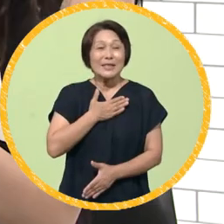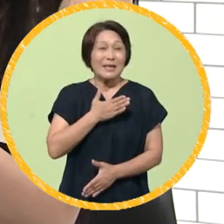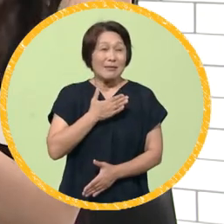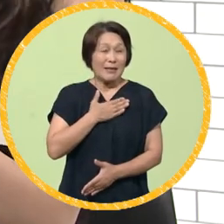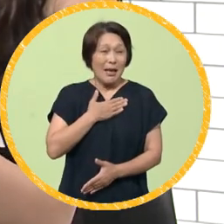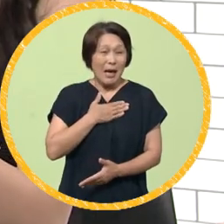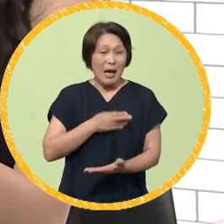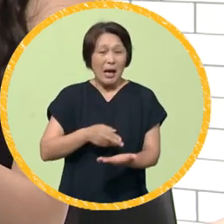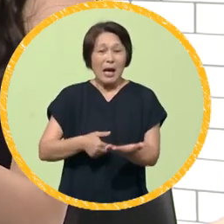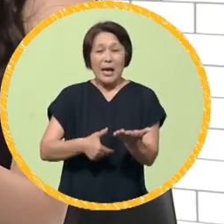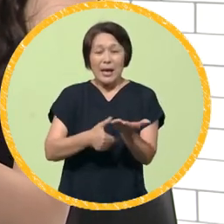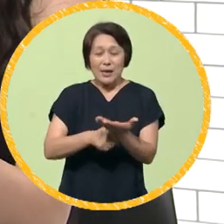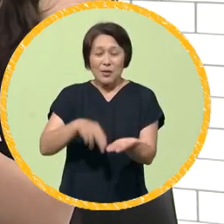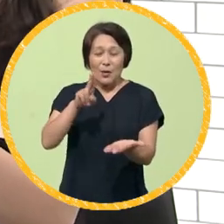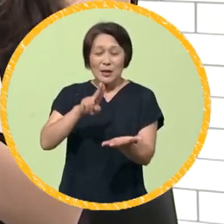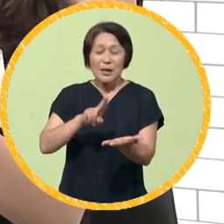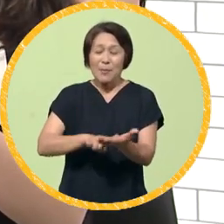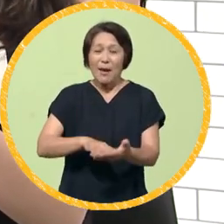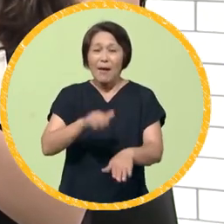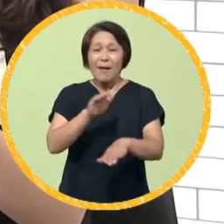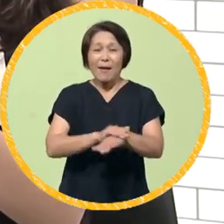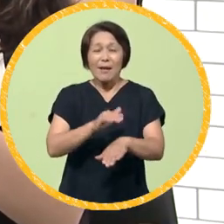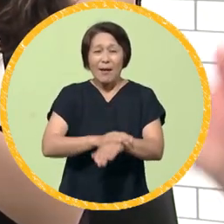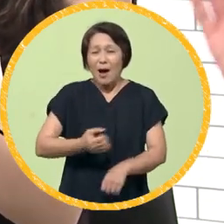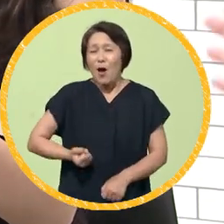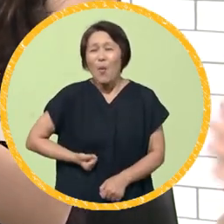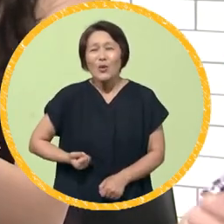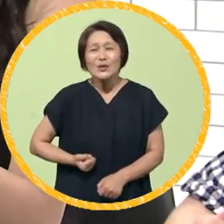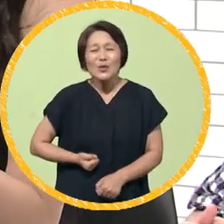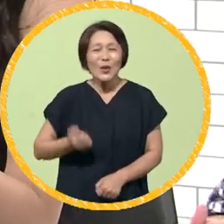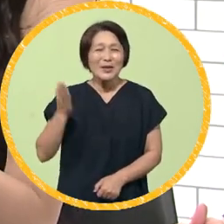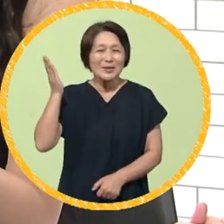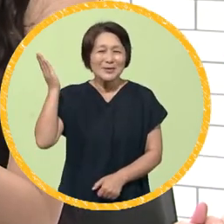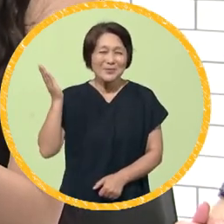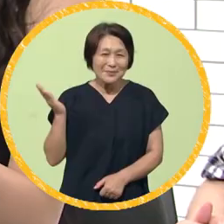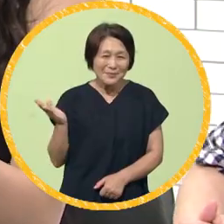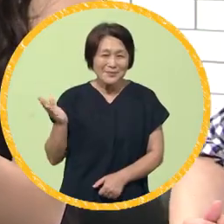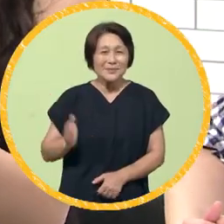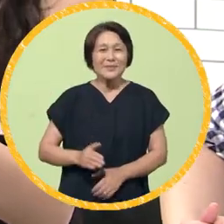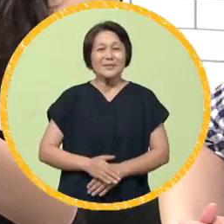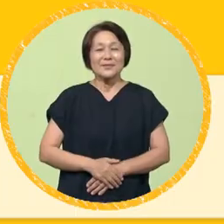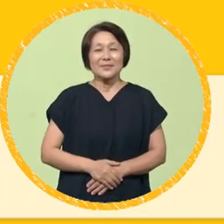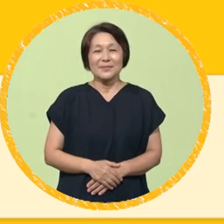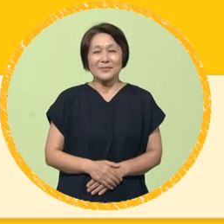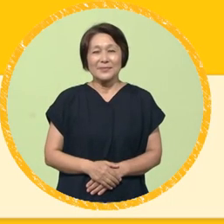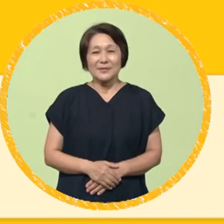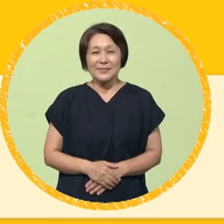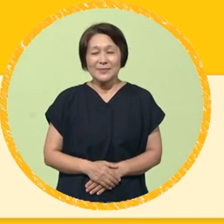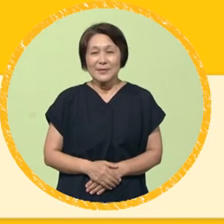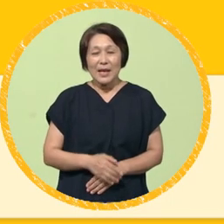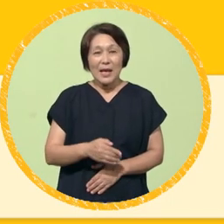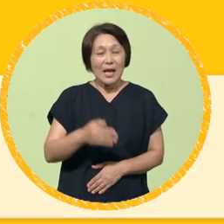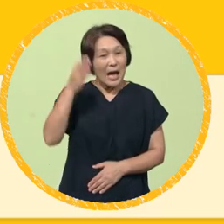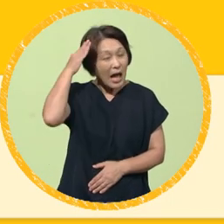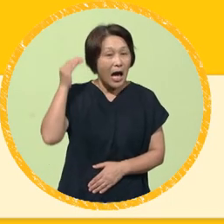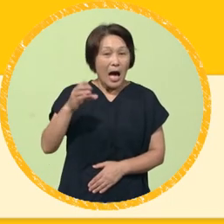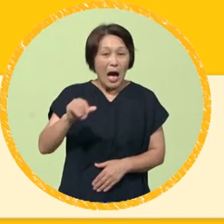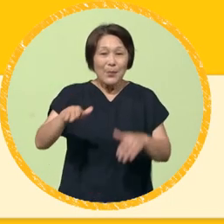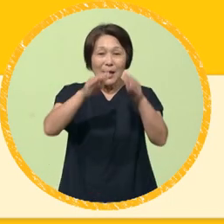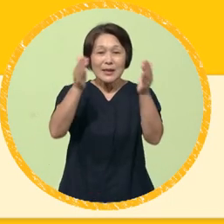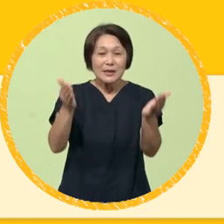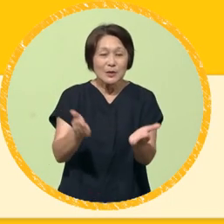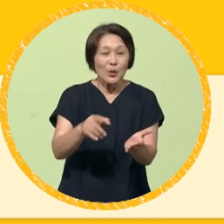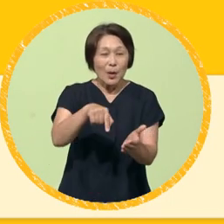が 個人的には小金町がね、ゴールドロジャーって書いてあるのがちょっと面白いですよね。そしてですね、あの京急油壺マリンパークで